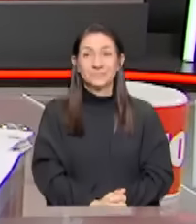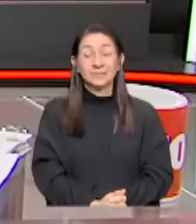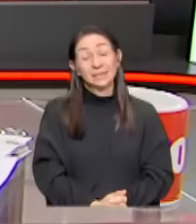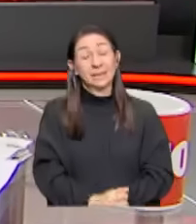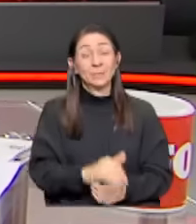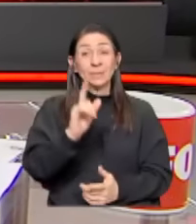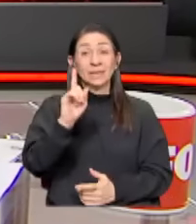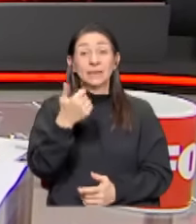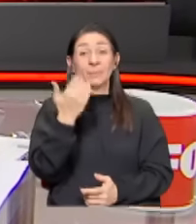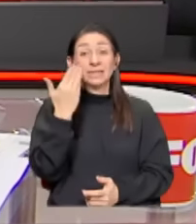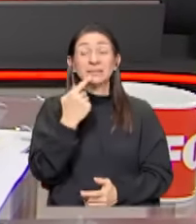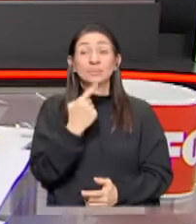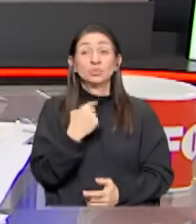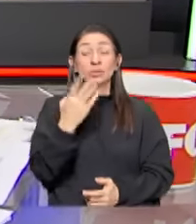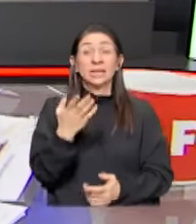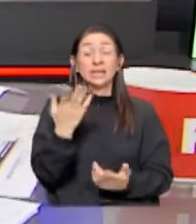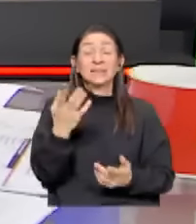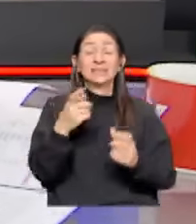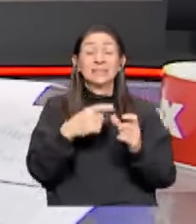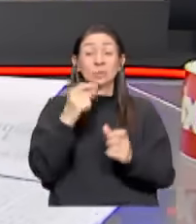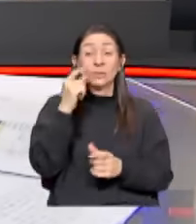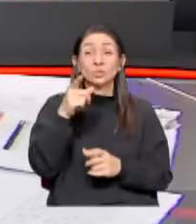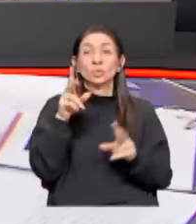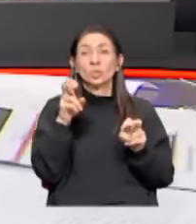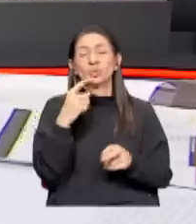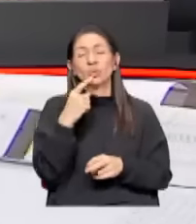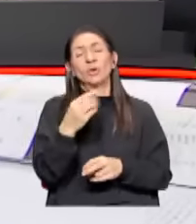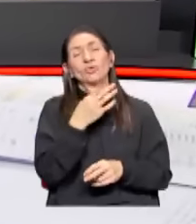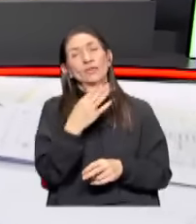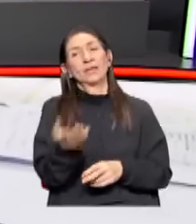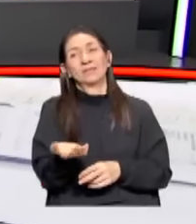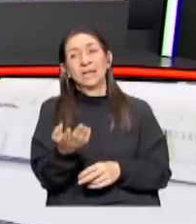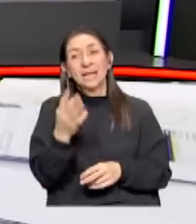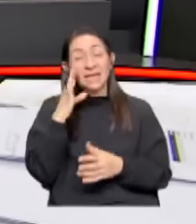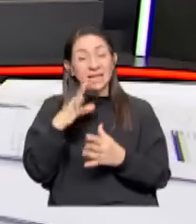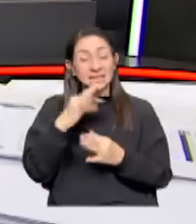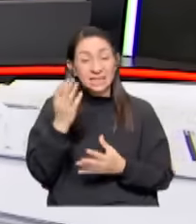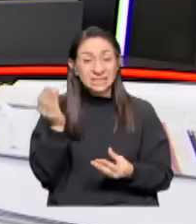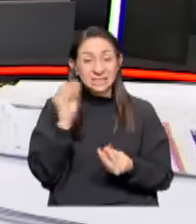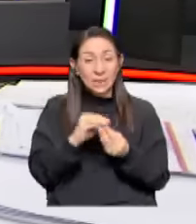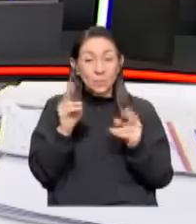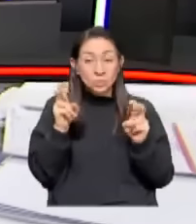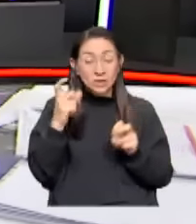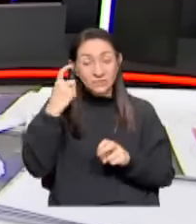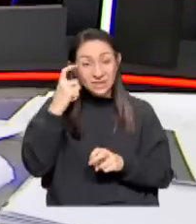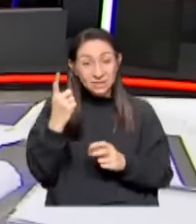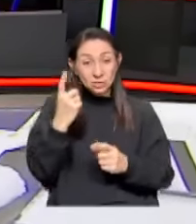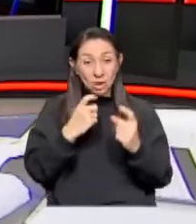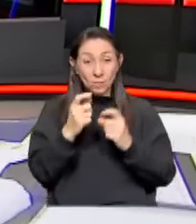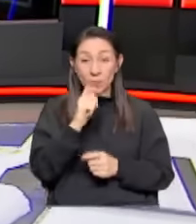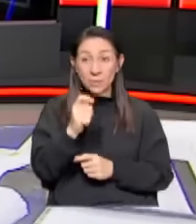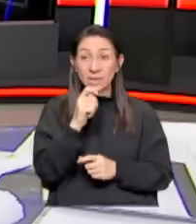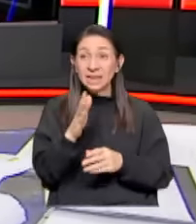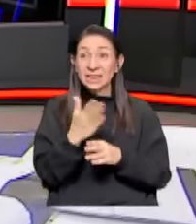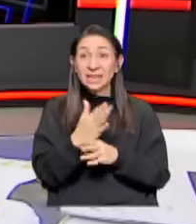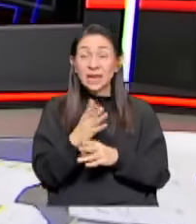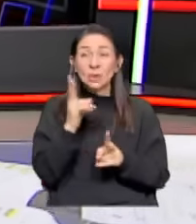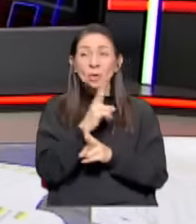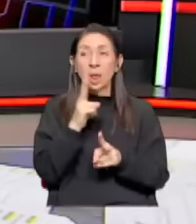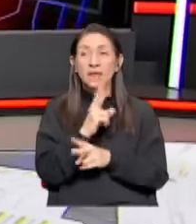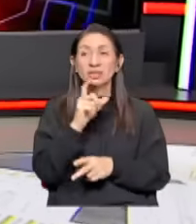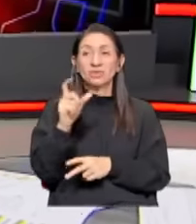Bir kıymetli izleyicimiz demiş ki ya Selçuk Bey şu konuya bir değin ne olur? İnsanlar zam konusunda fikir soran muhabirlerinize neden